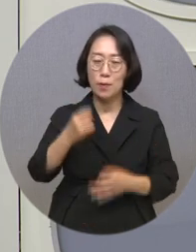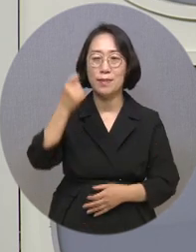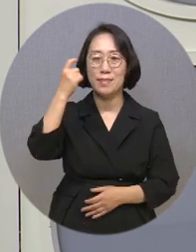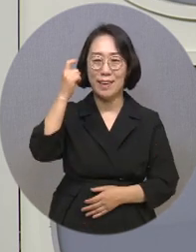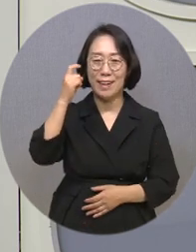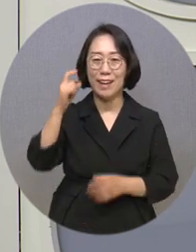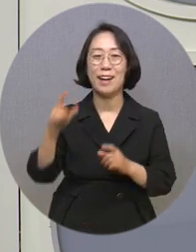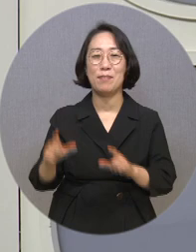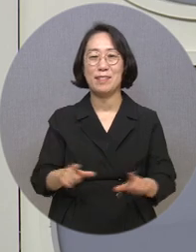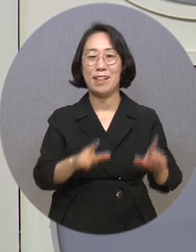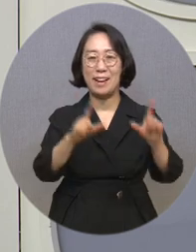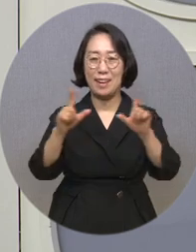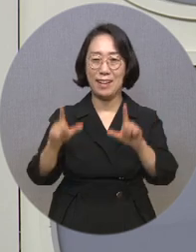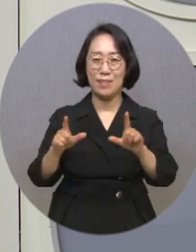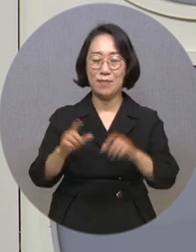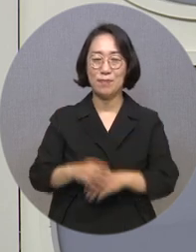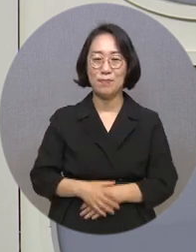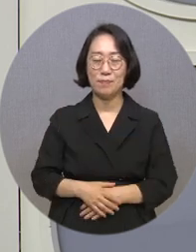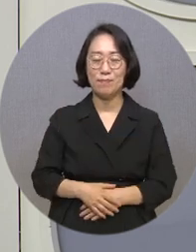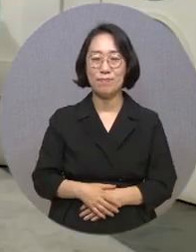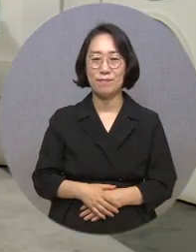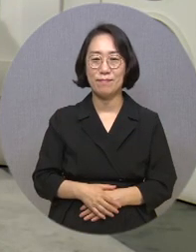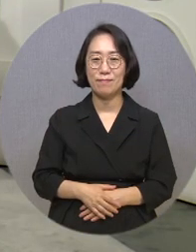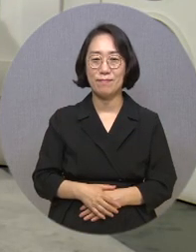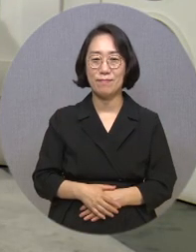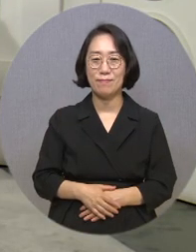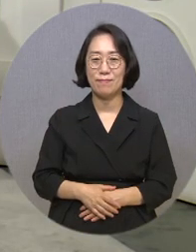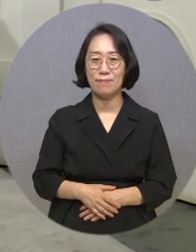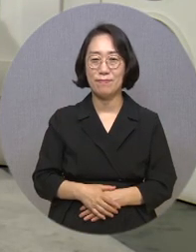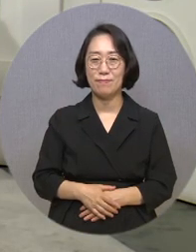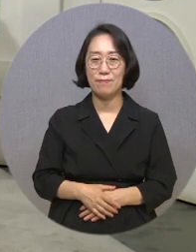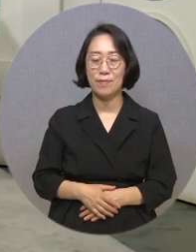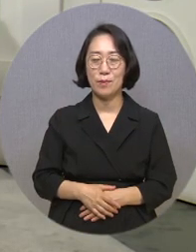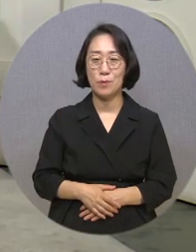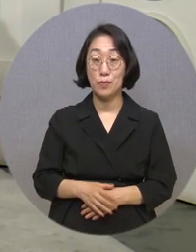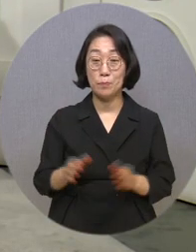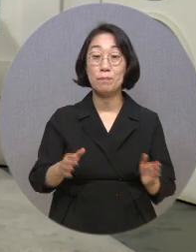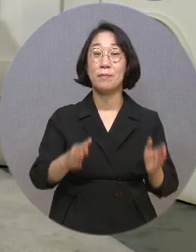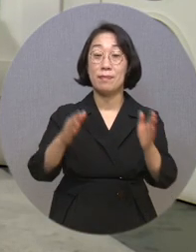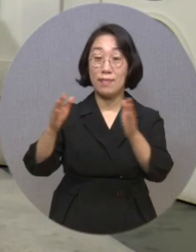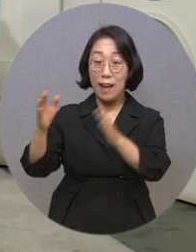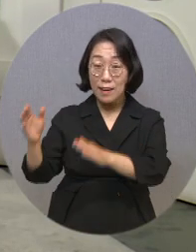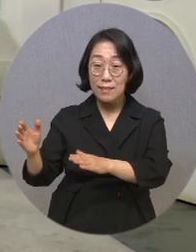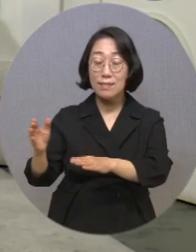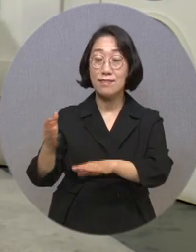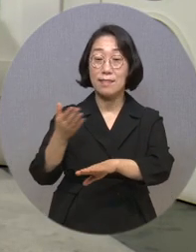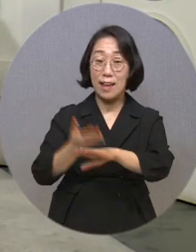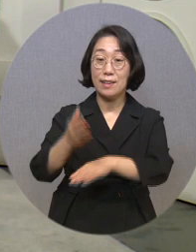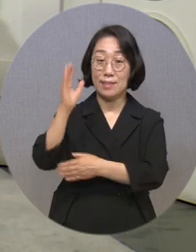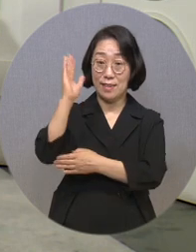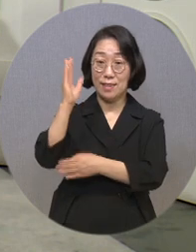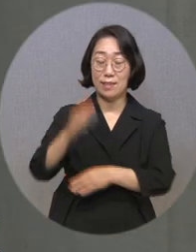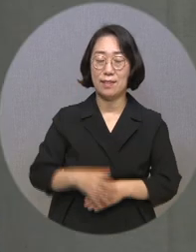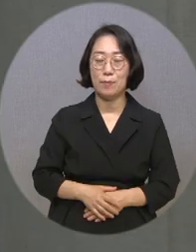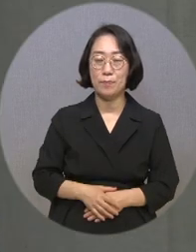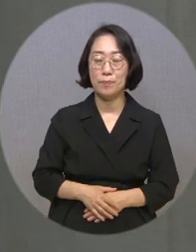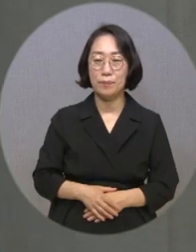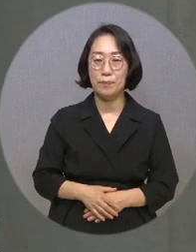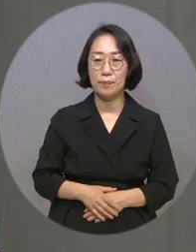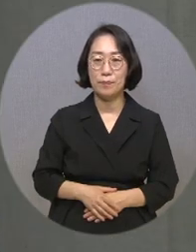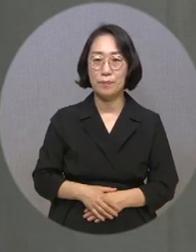하면서 살아요. 근데 조금 다른 얘기가 되겠습니다만은